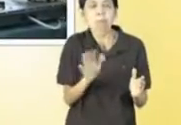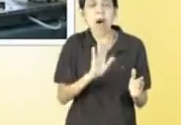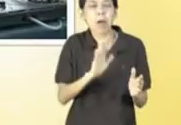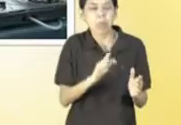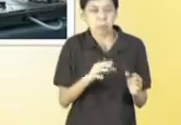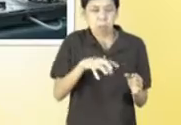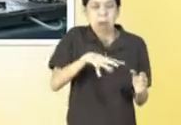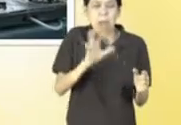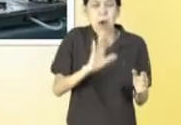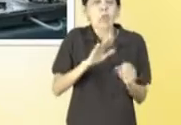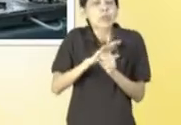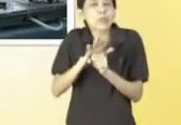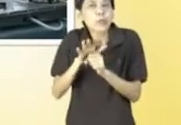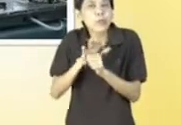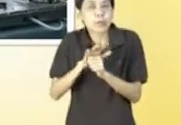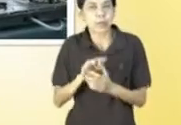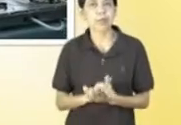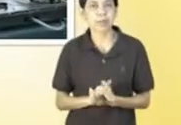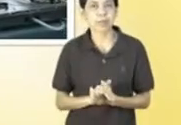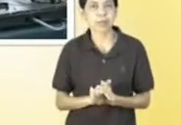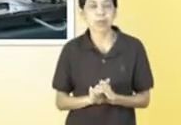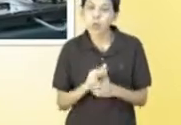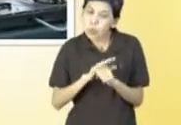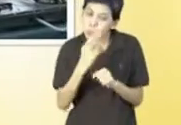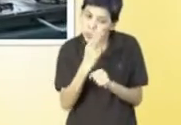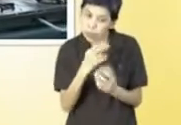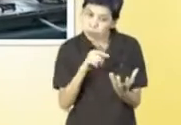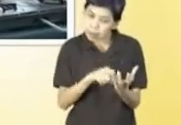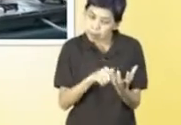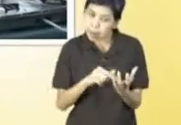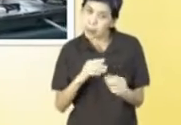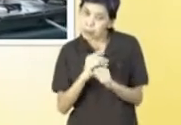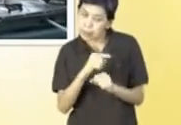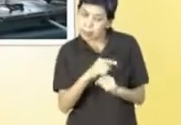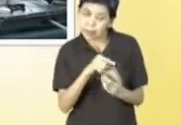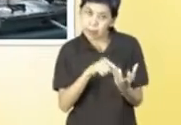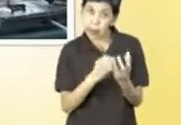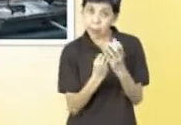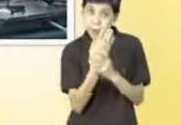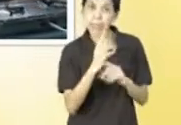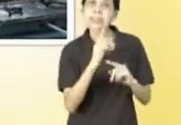ไปกับปริมาณของนั้นนี่ควรจะอยู่ในประมาณขี้เหล็กประมาณครึ่งกิโล ค่ะ